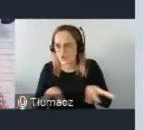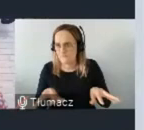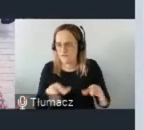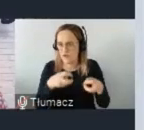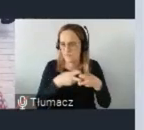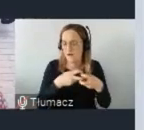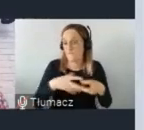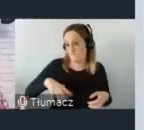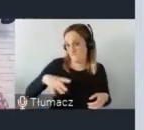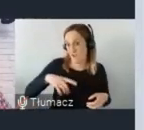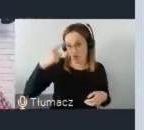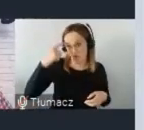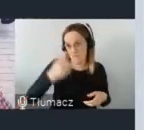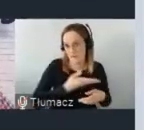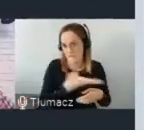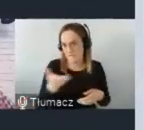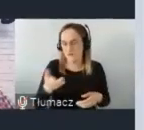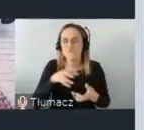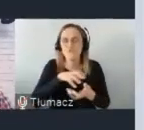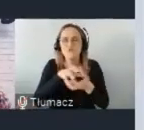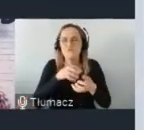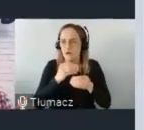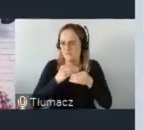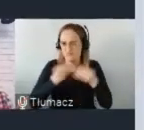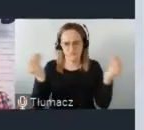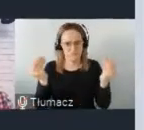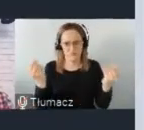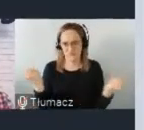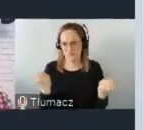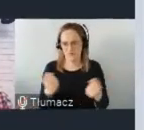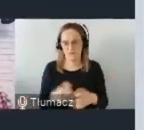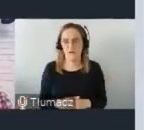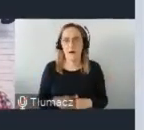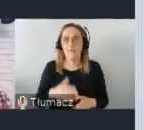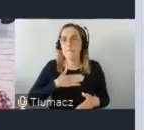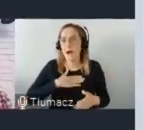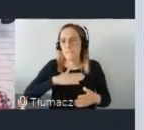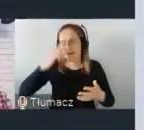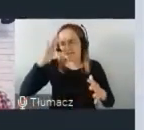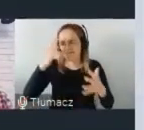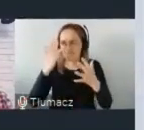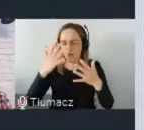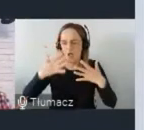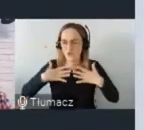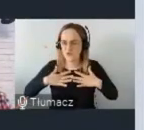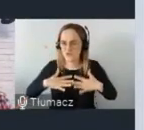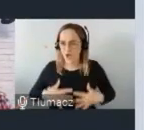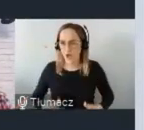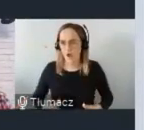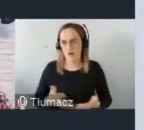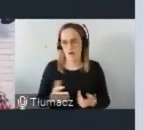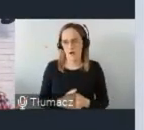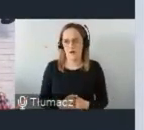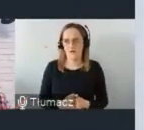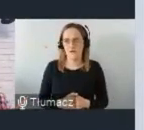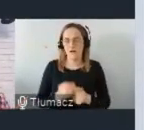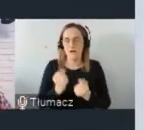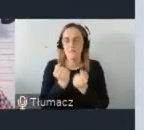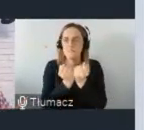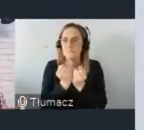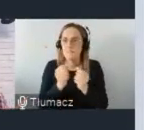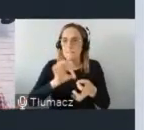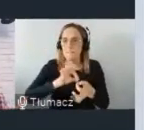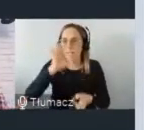Warto o tym pamiętać, ten świat naprawdę idzie do przodu. Mamy całą wizualizację ciała człowieka, modele, które pojawiają się na naszych kartkach i